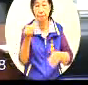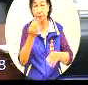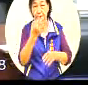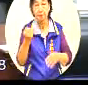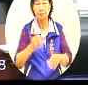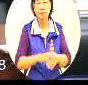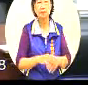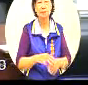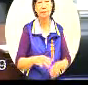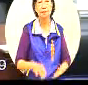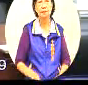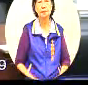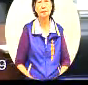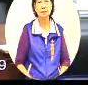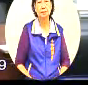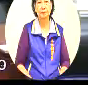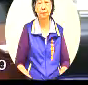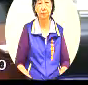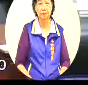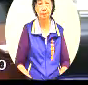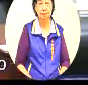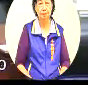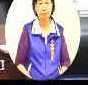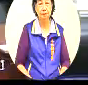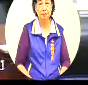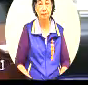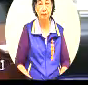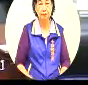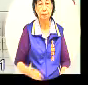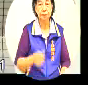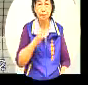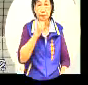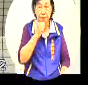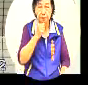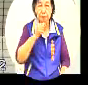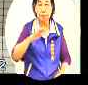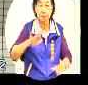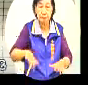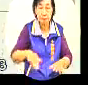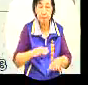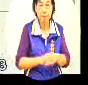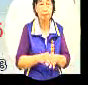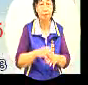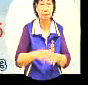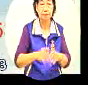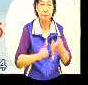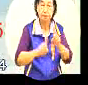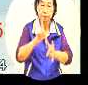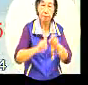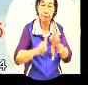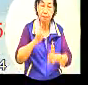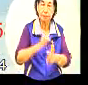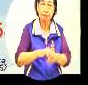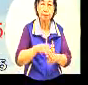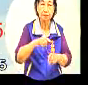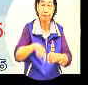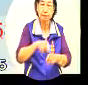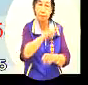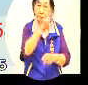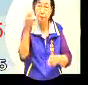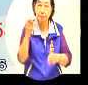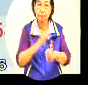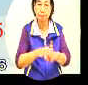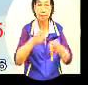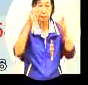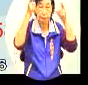那我们可以看到的是低收入户的这样的比例您看到了，并且我们也看到了高雄